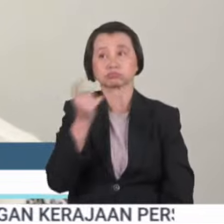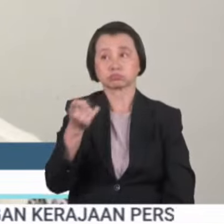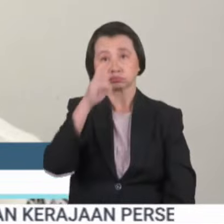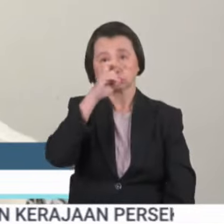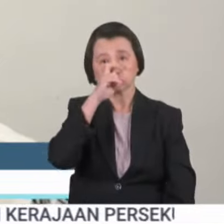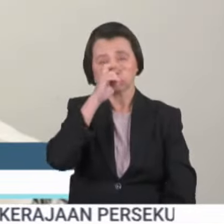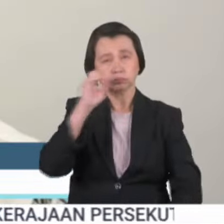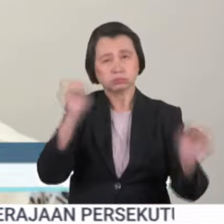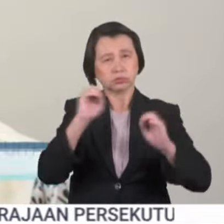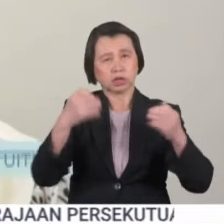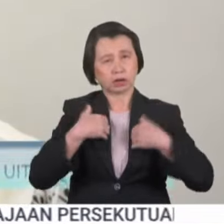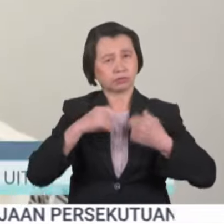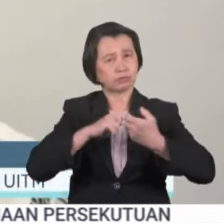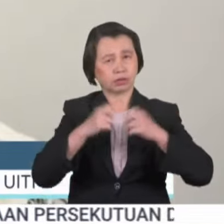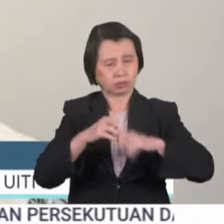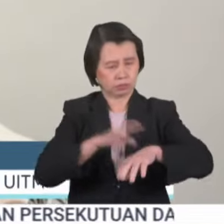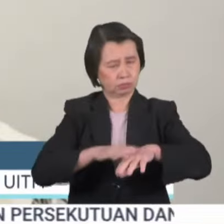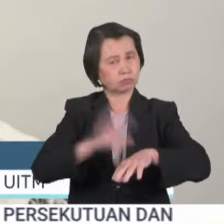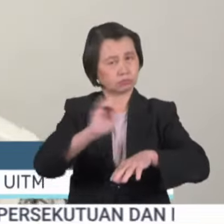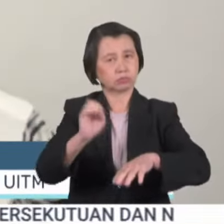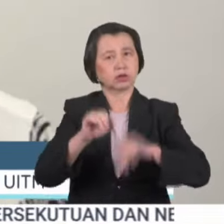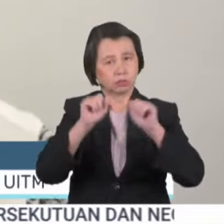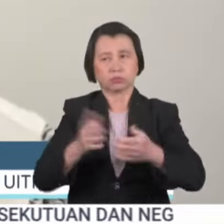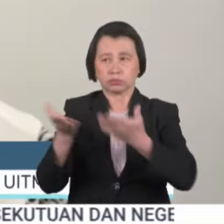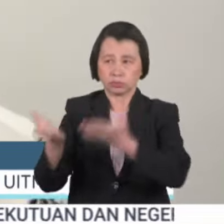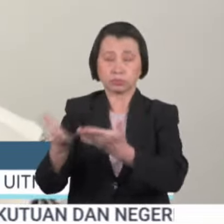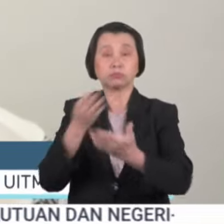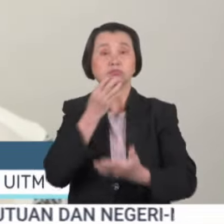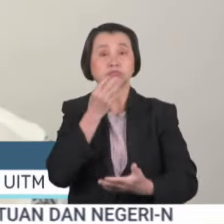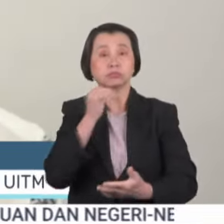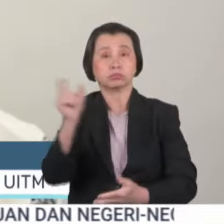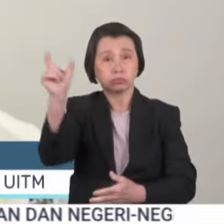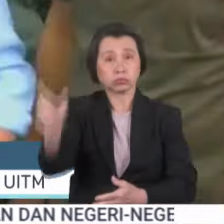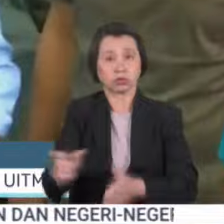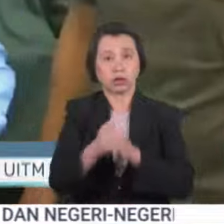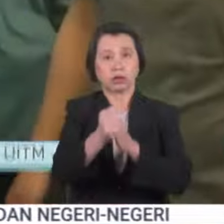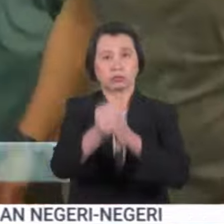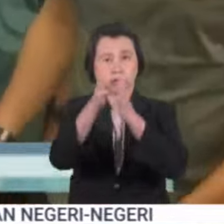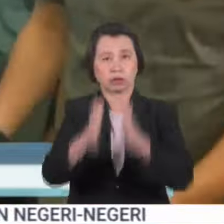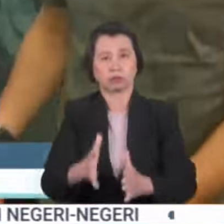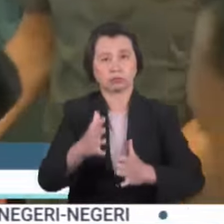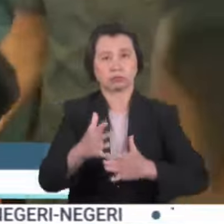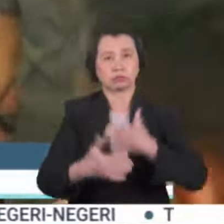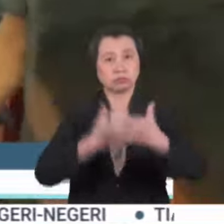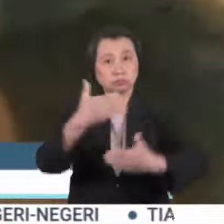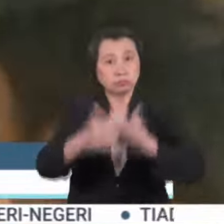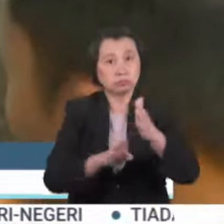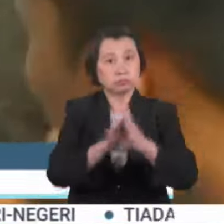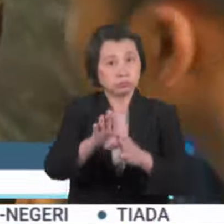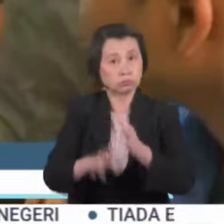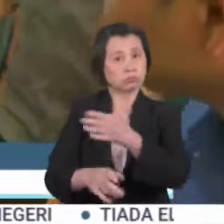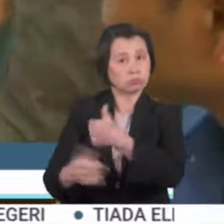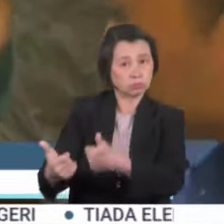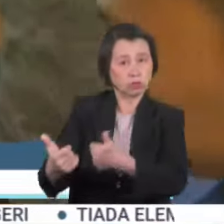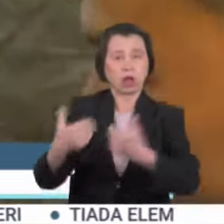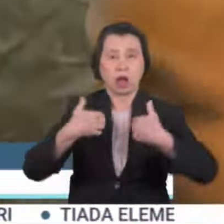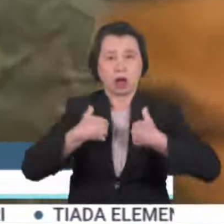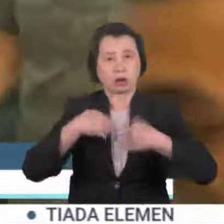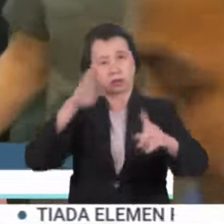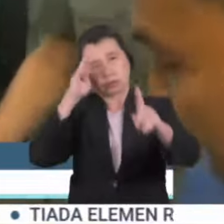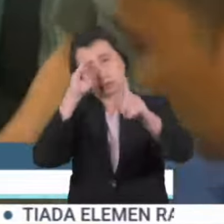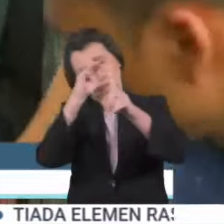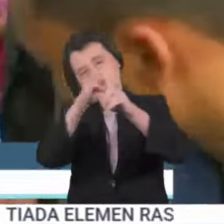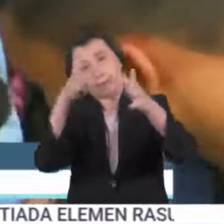menggunakan isu perkauman membuktikan beliau seorang pemimpin yang progresif dan mempunyai misi